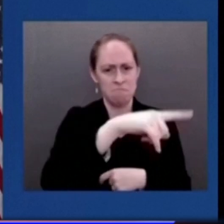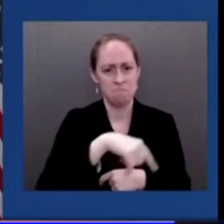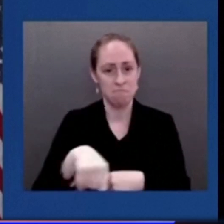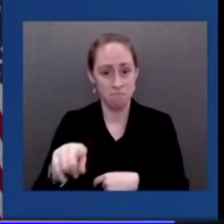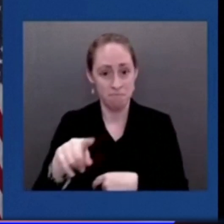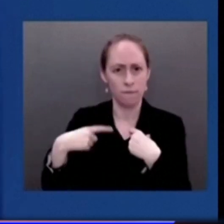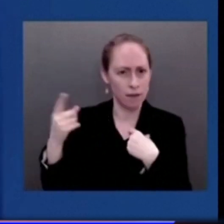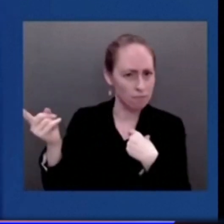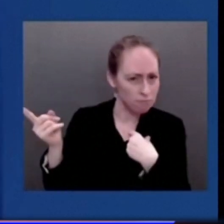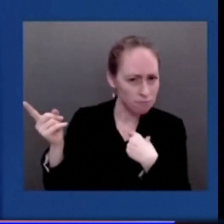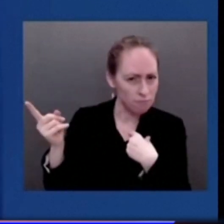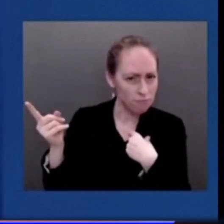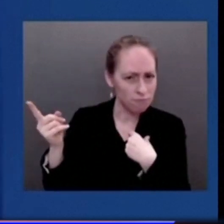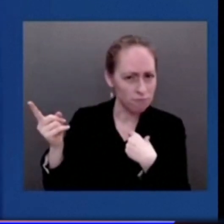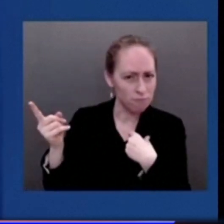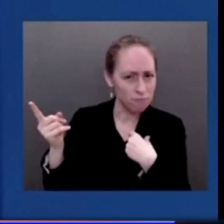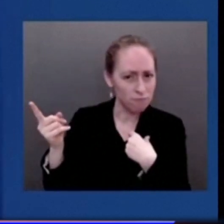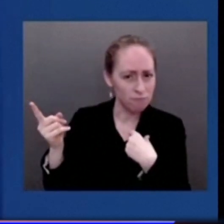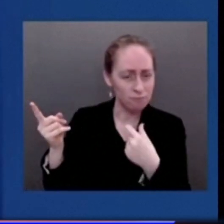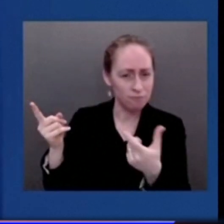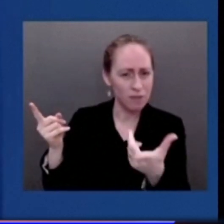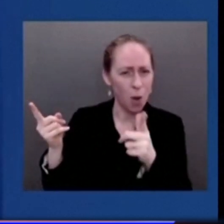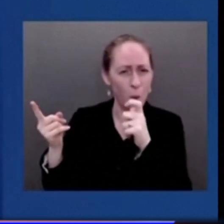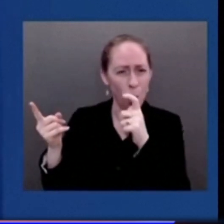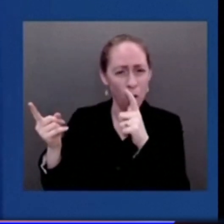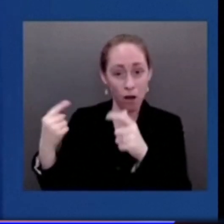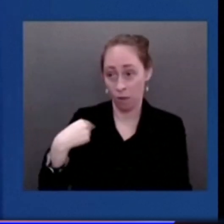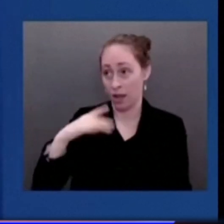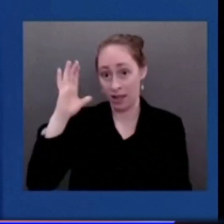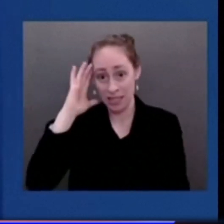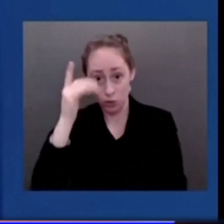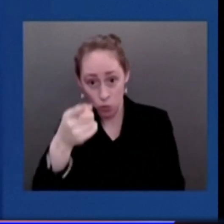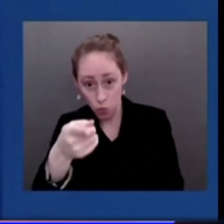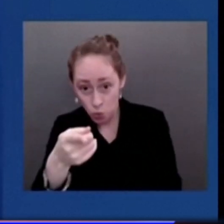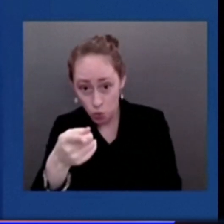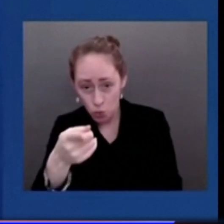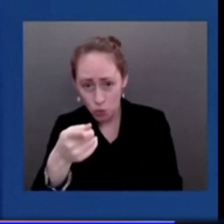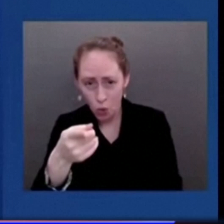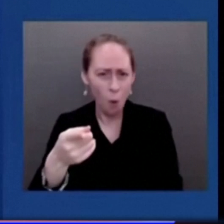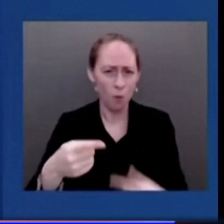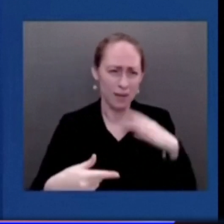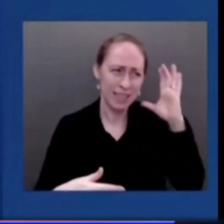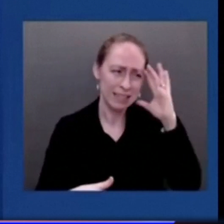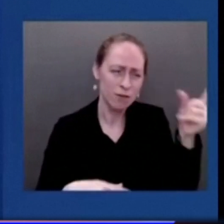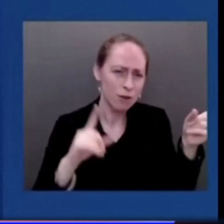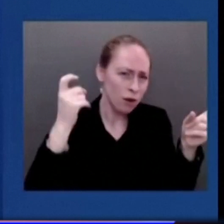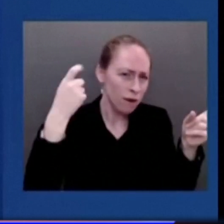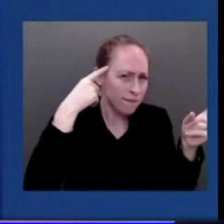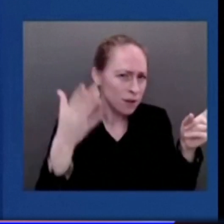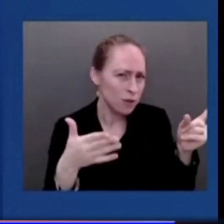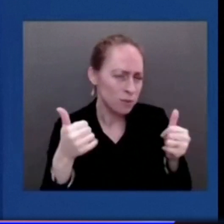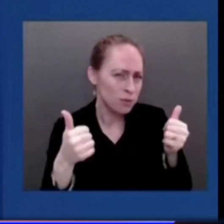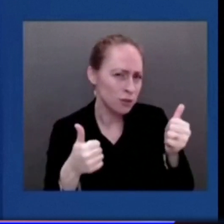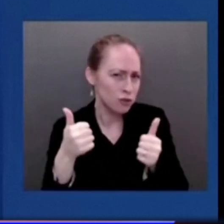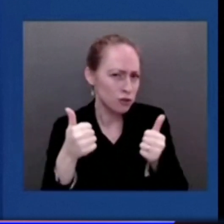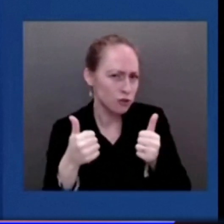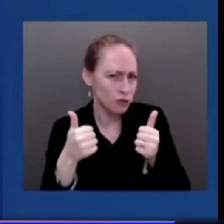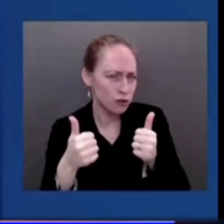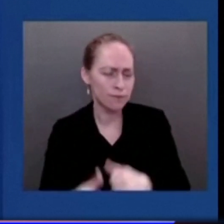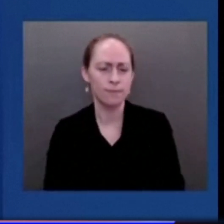không nên du lịch đến Việt Nam chỉ 3 tuần trước khi quốc gia này bắt đầu mở cửa trở lại hoạt động du lịch